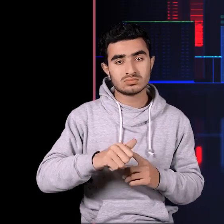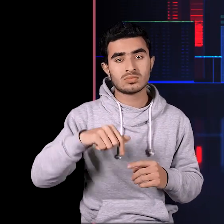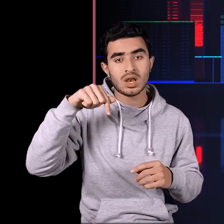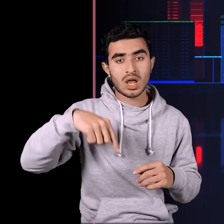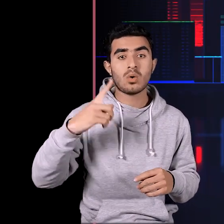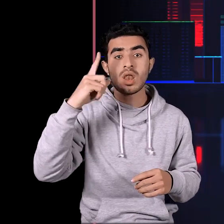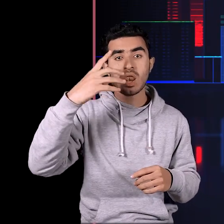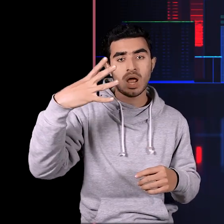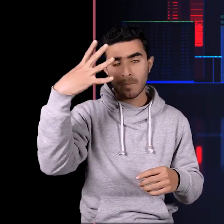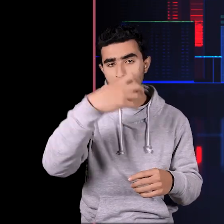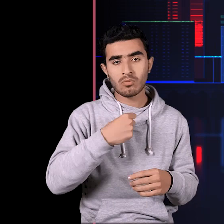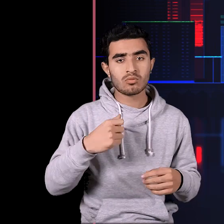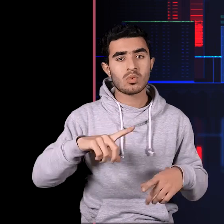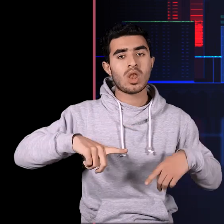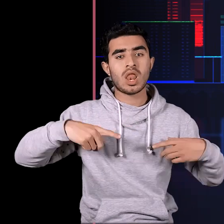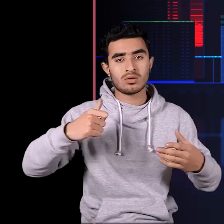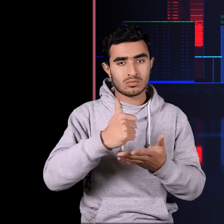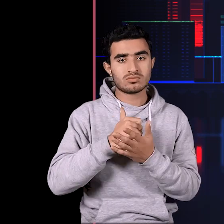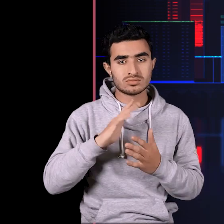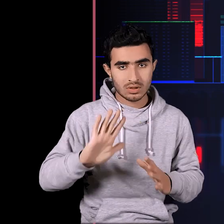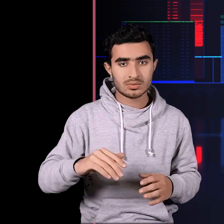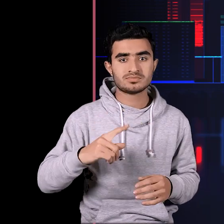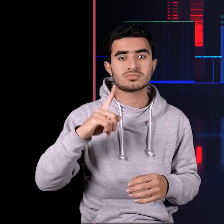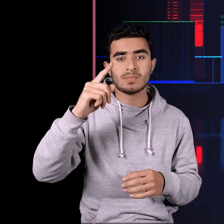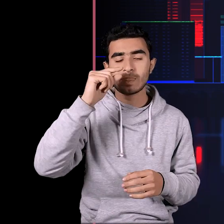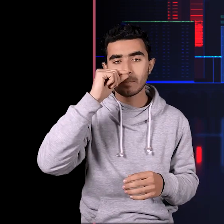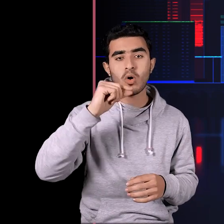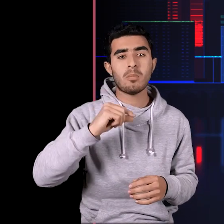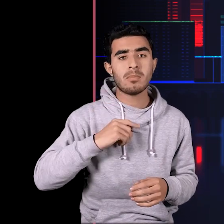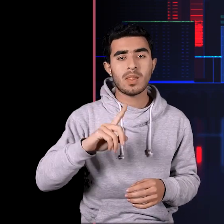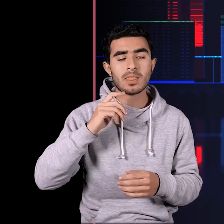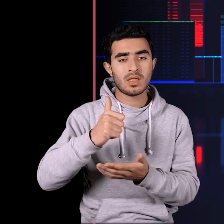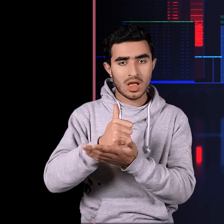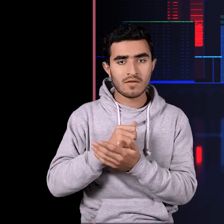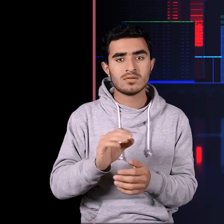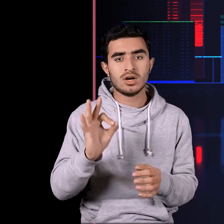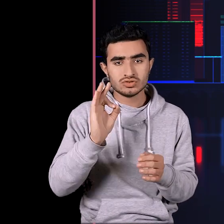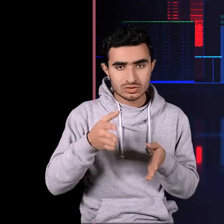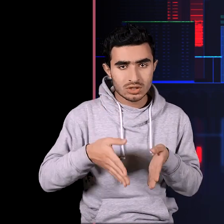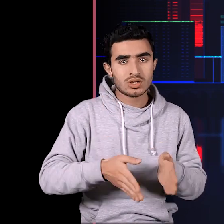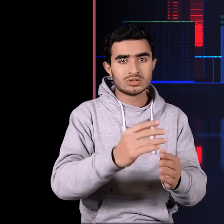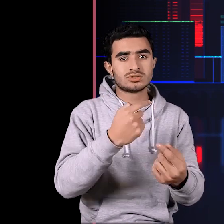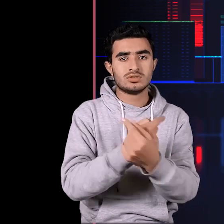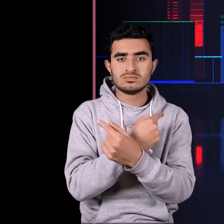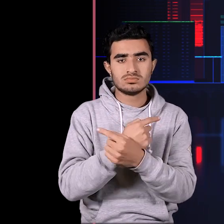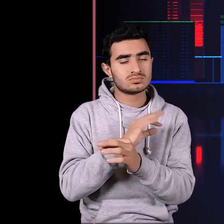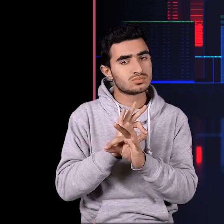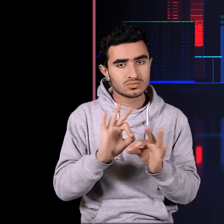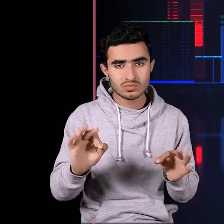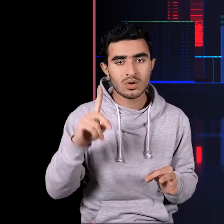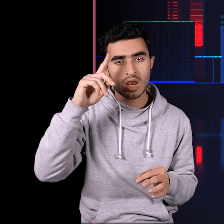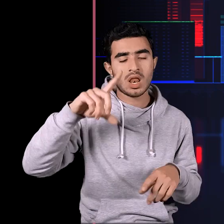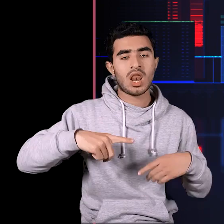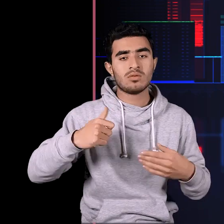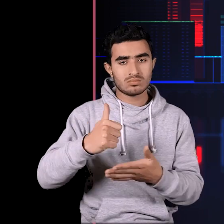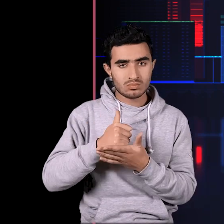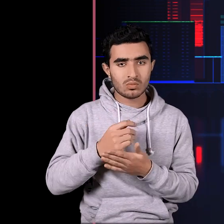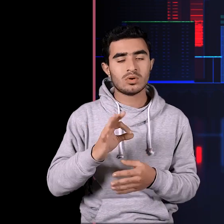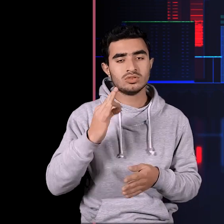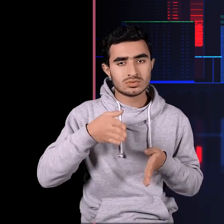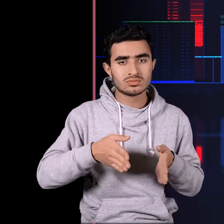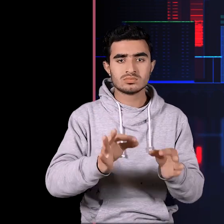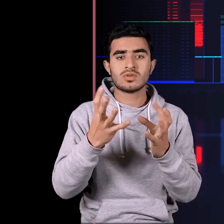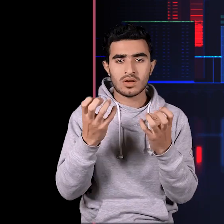इतनी खूबसूरत हमें ज़िंदगी दी है, हमें उसका मकसद समझा दिया गया है, हमें उसका रास्ता बता दिया गया है हमारे हुज़ूर सल्लल्लाहु अलैहि वसल्लम की तरफ से.